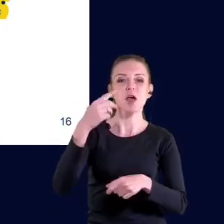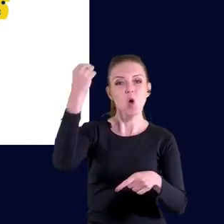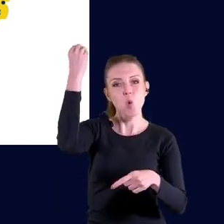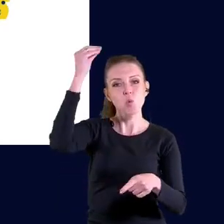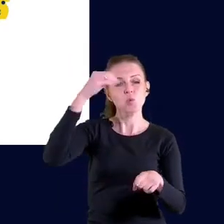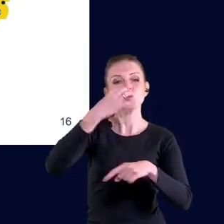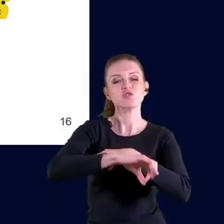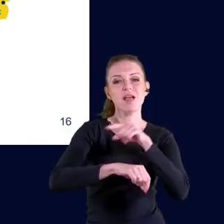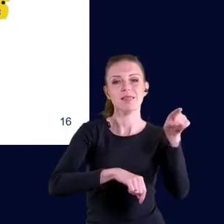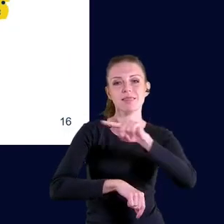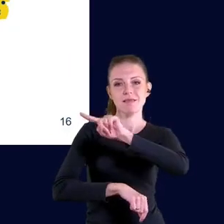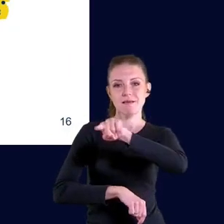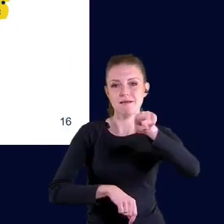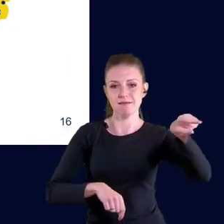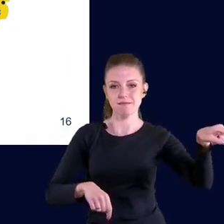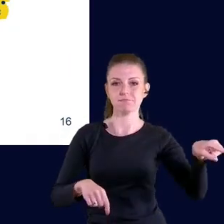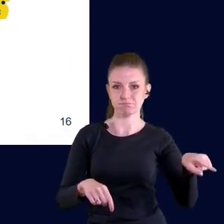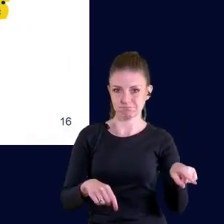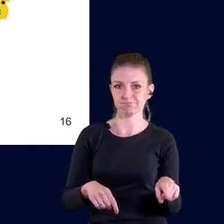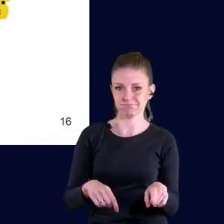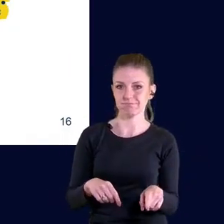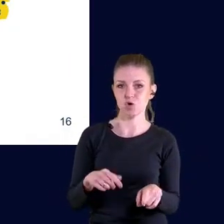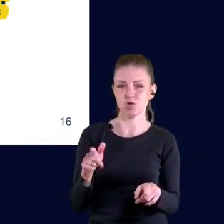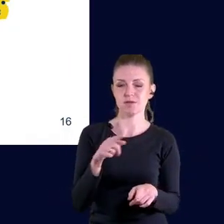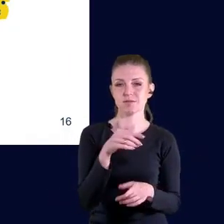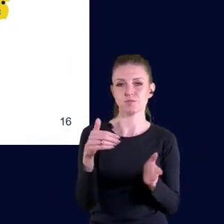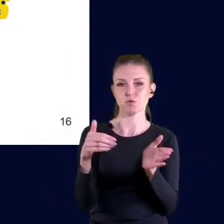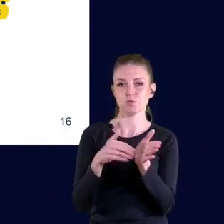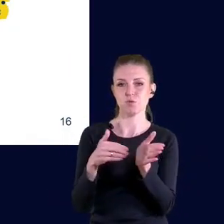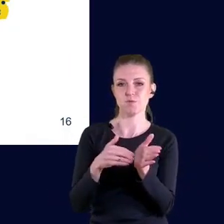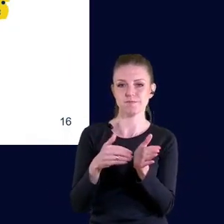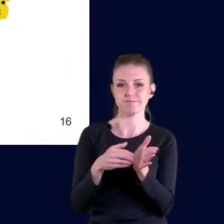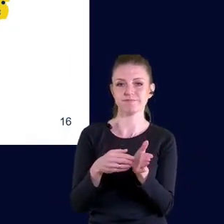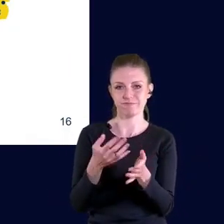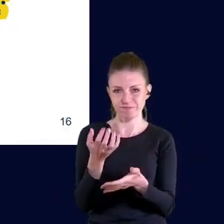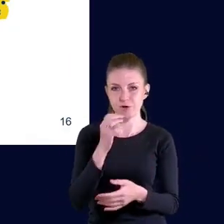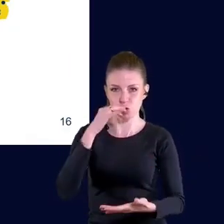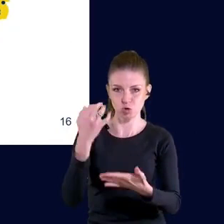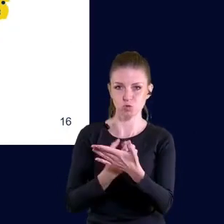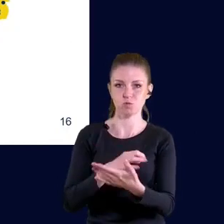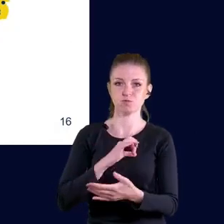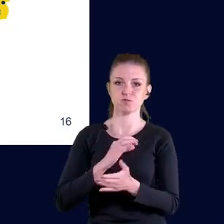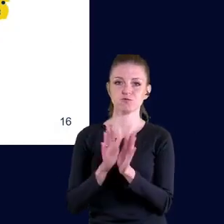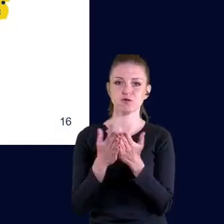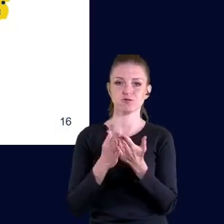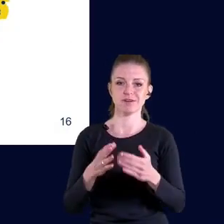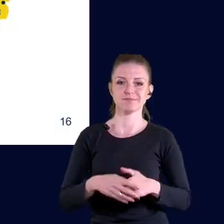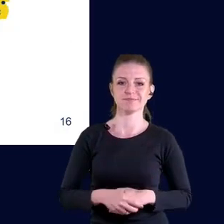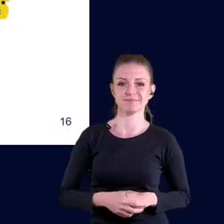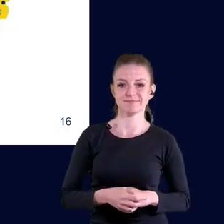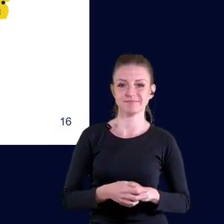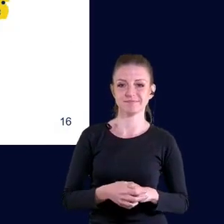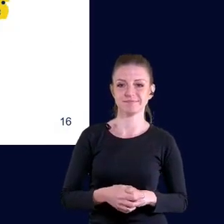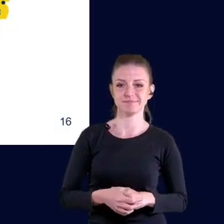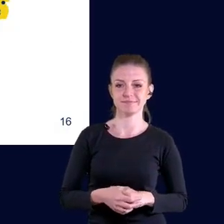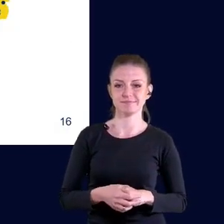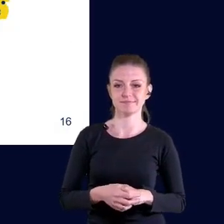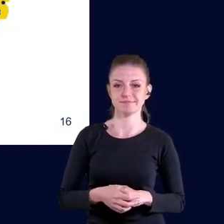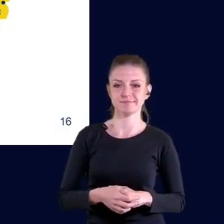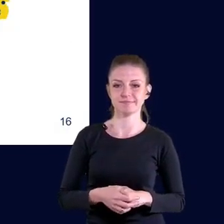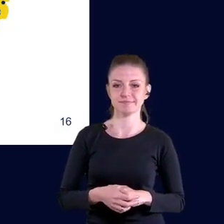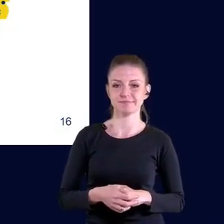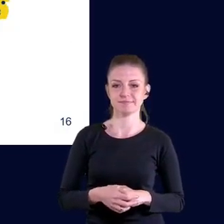ze 186 zidentyfikowanych przez nas uczelni na których jest kurs fizyki bądź biofizyki